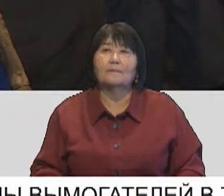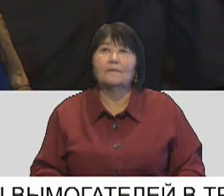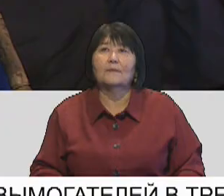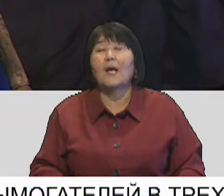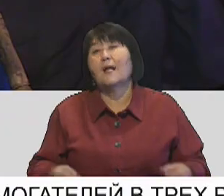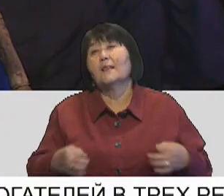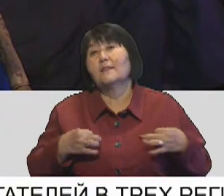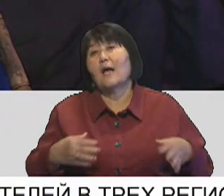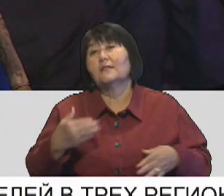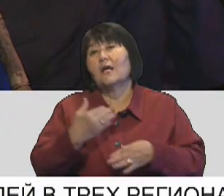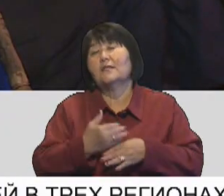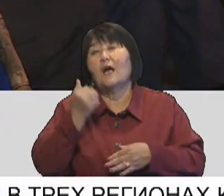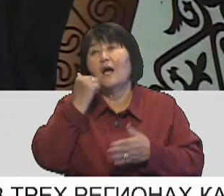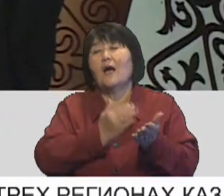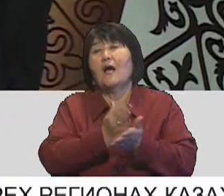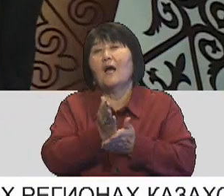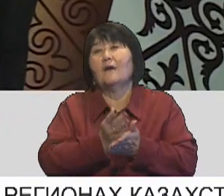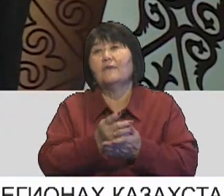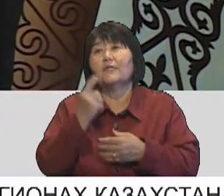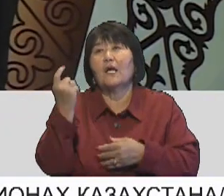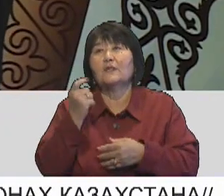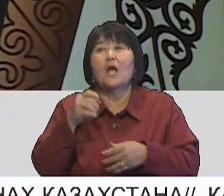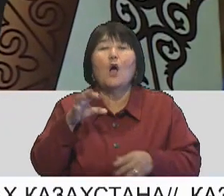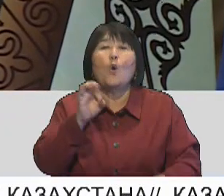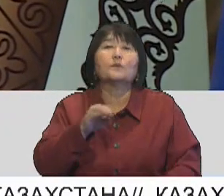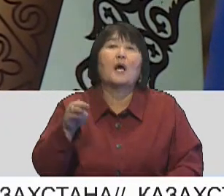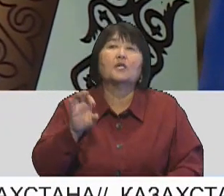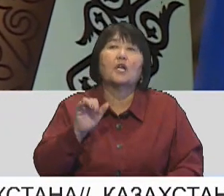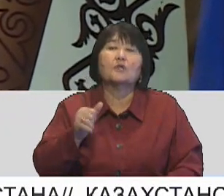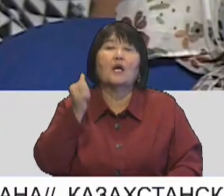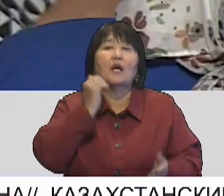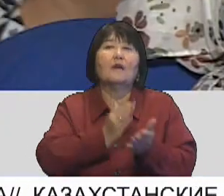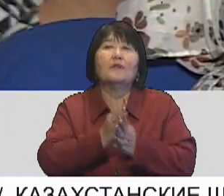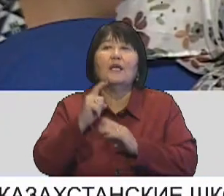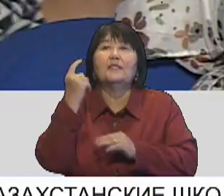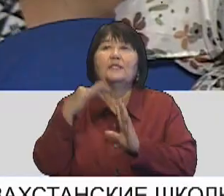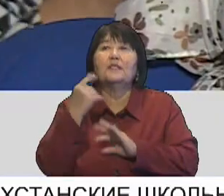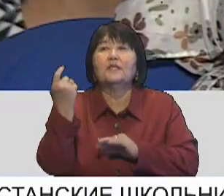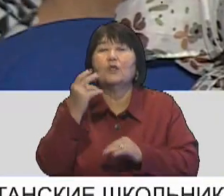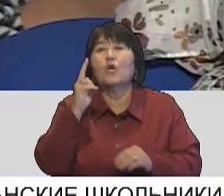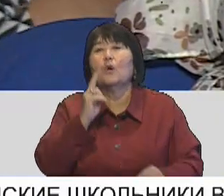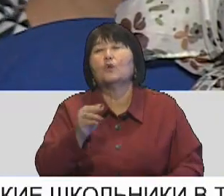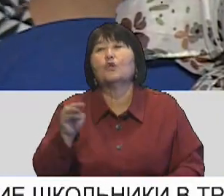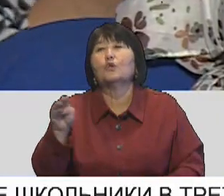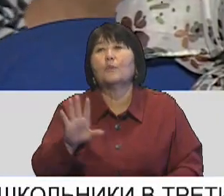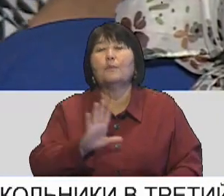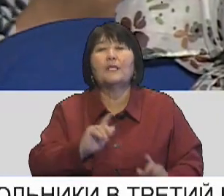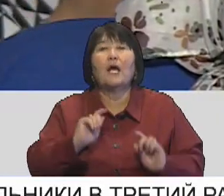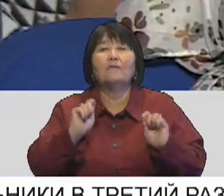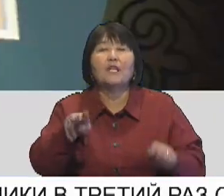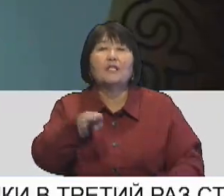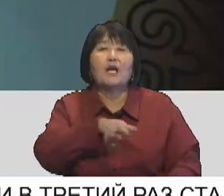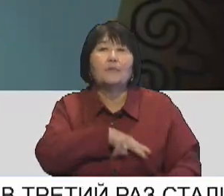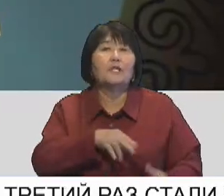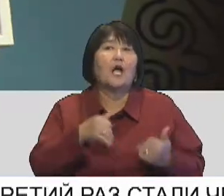На торжественном вечере ветерану водного хозяйства Успану Жанузаку и ветерану сельского хозяйства Косыму Жусупекулу была вручена